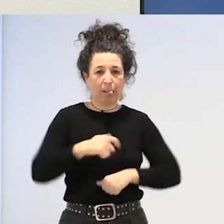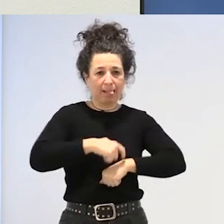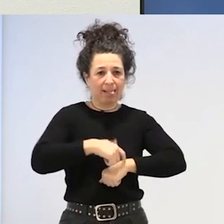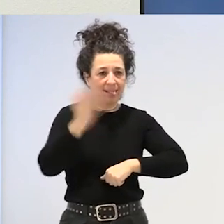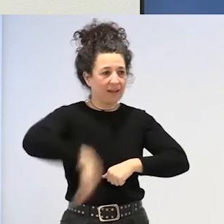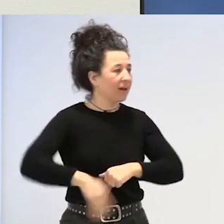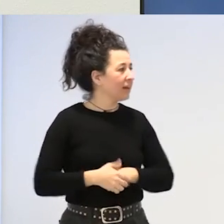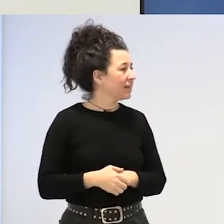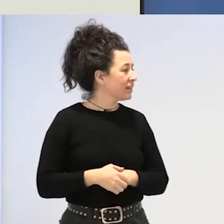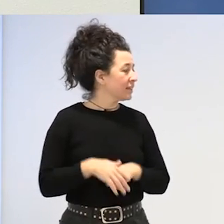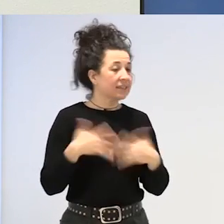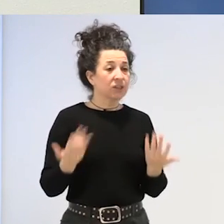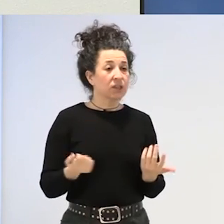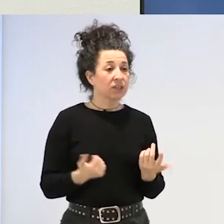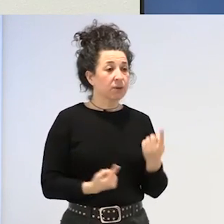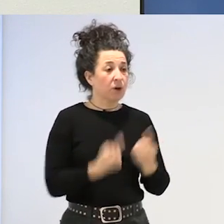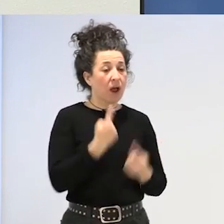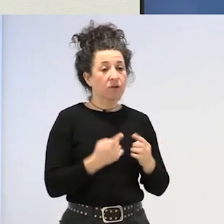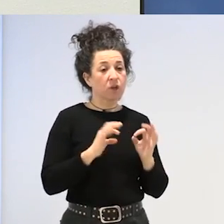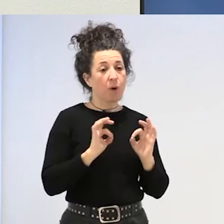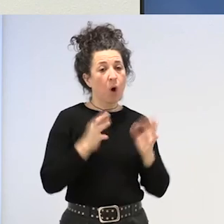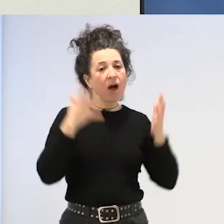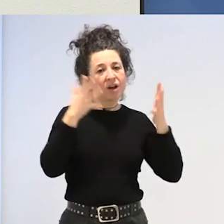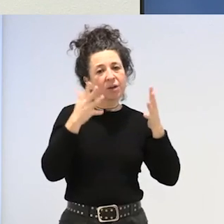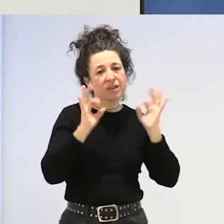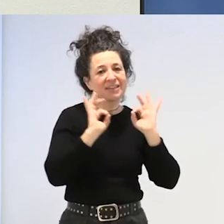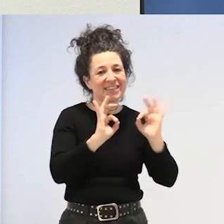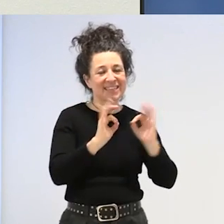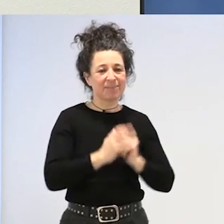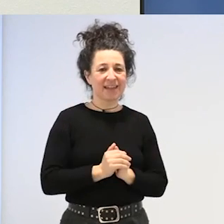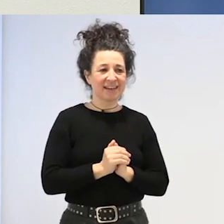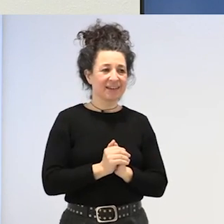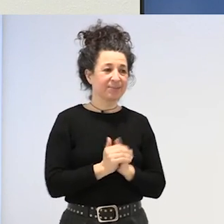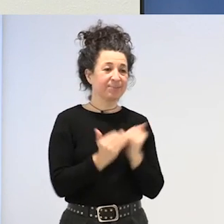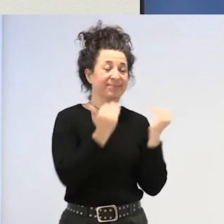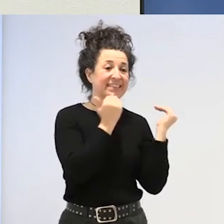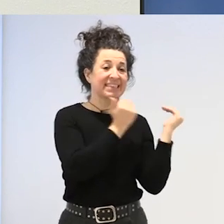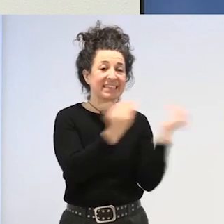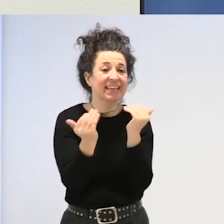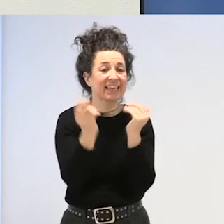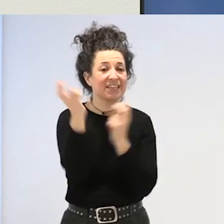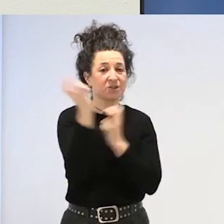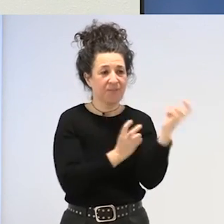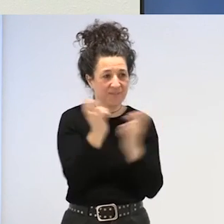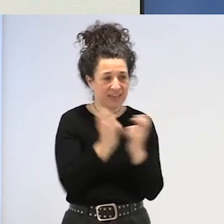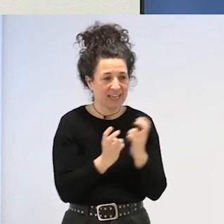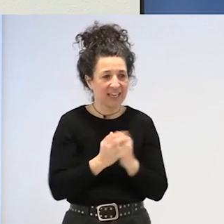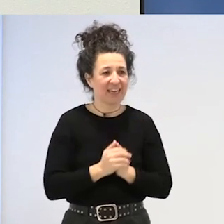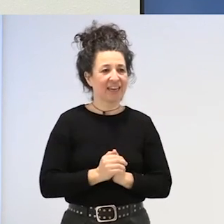Eta bai horrekin, orduan gobendio berezio horrekin, eskerrik asko etorri